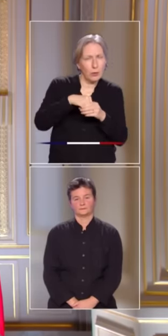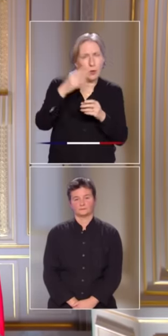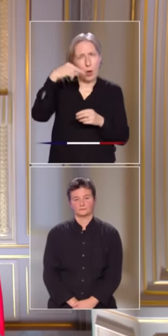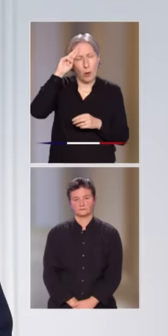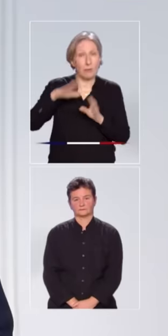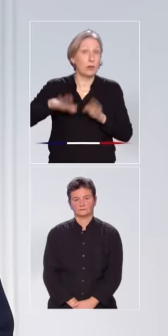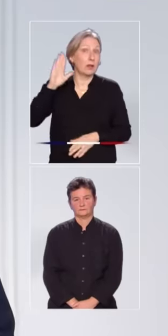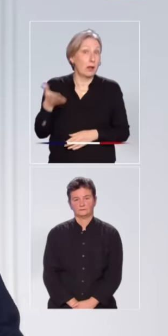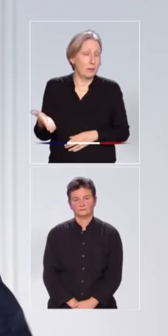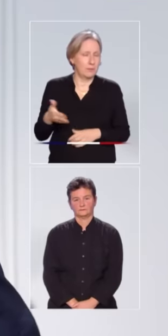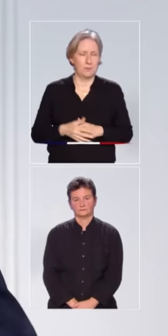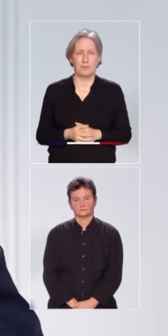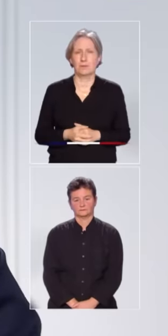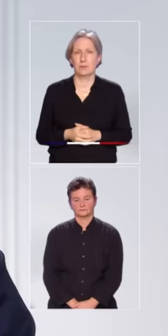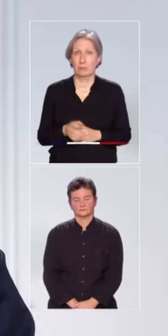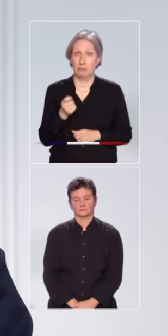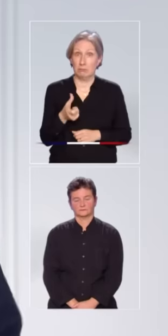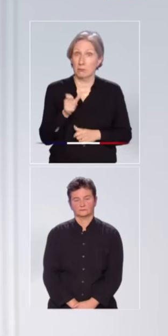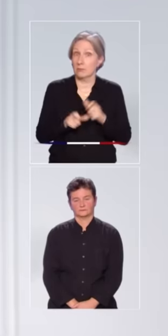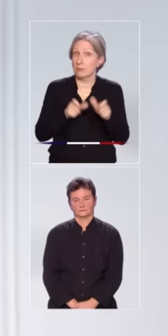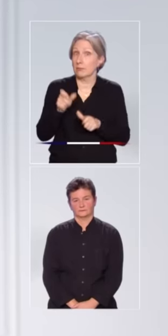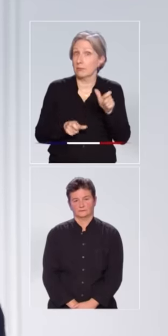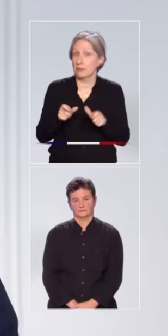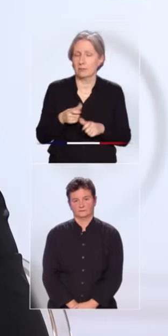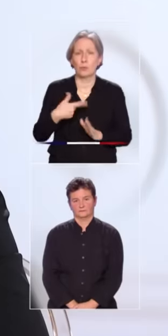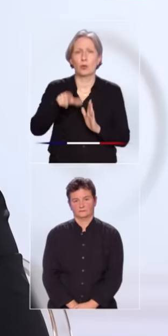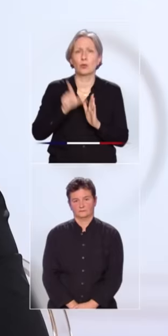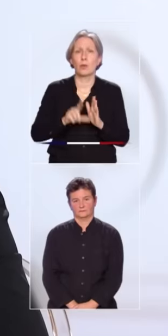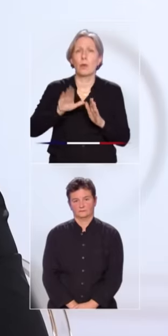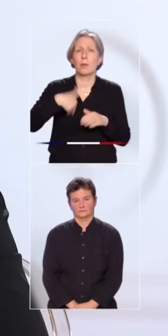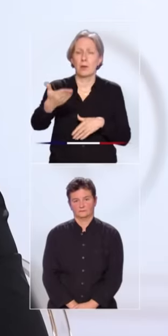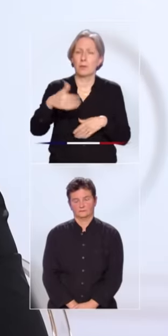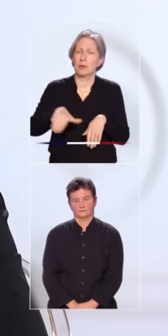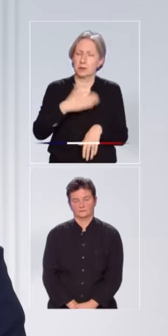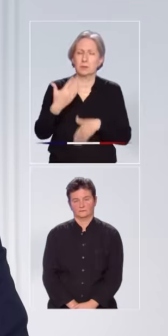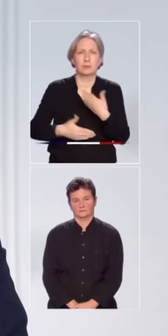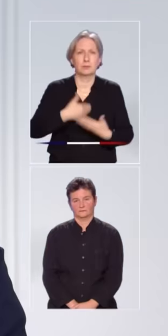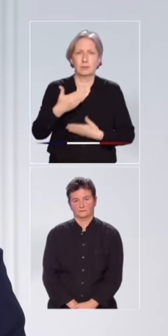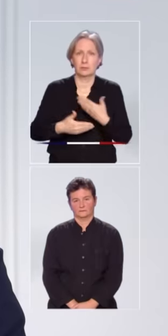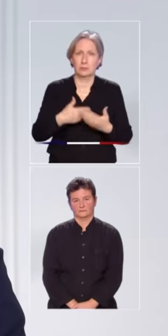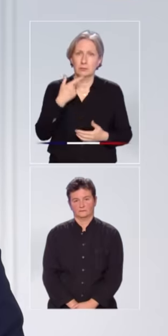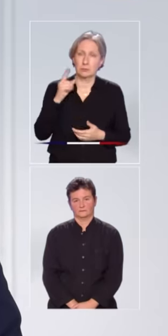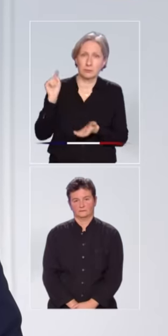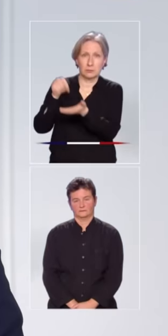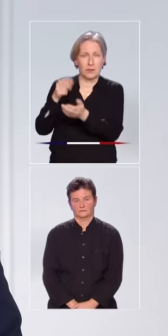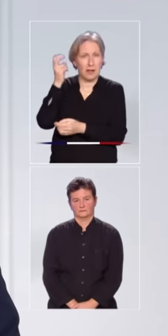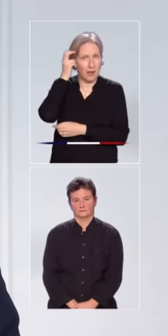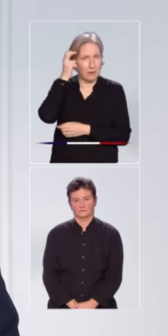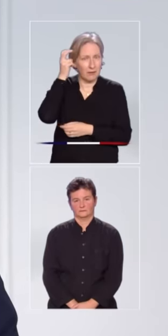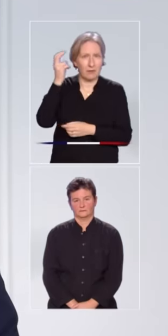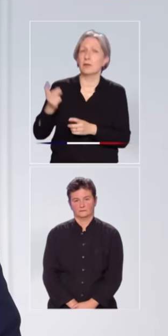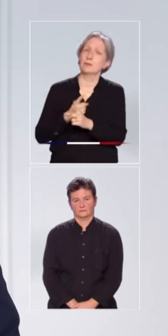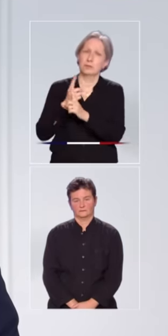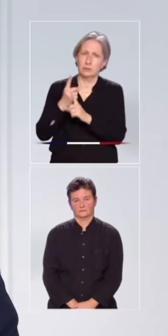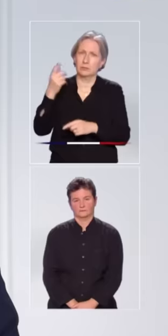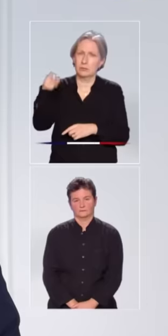européenne. Il n'y avait pas grand monde. Deux mois après, j'allais en train à Kiev avec le chancelier Scholz, le